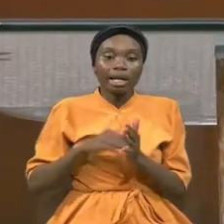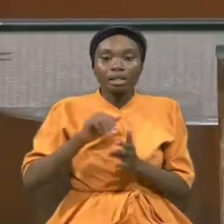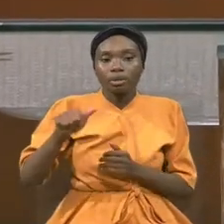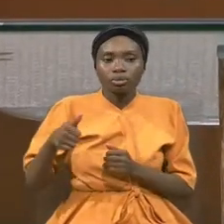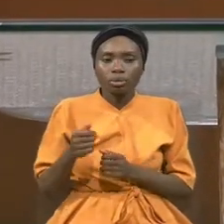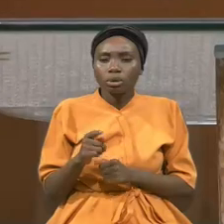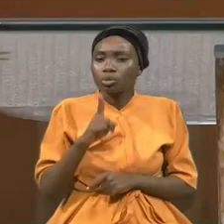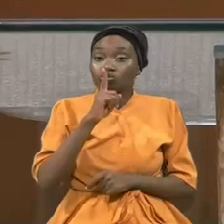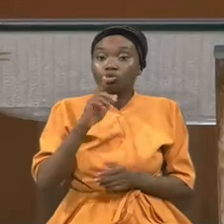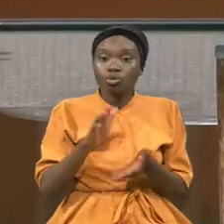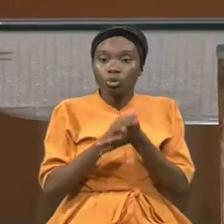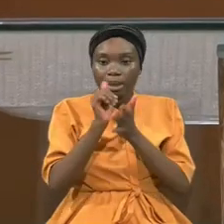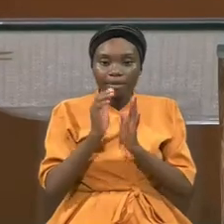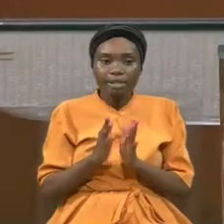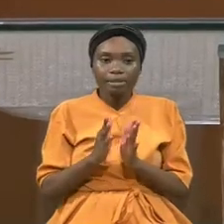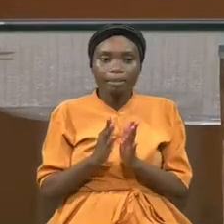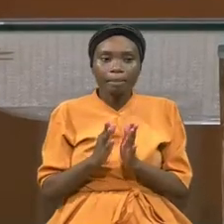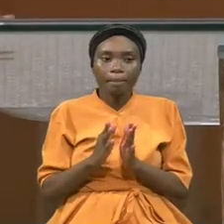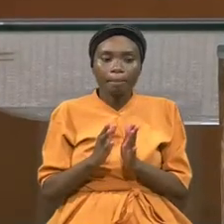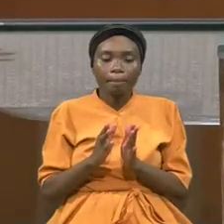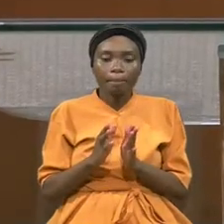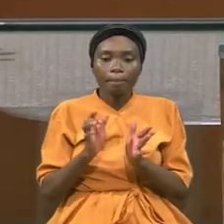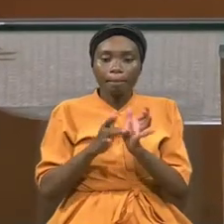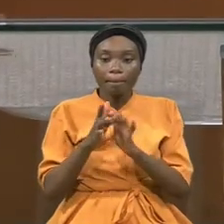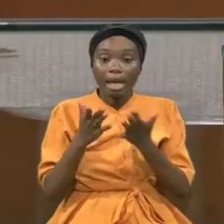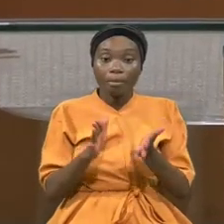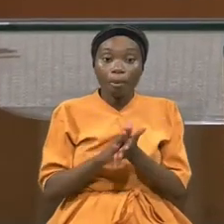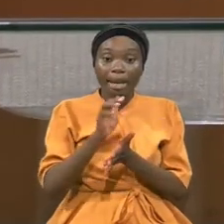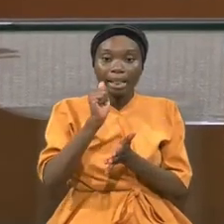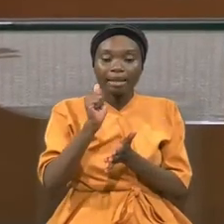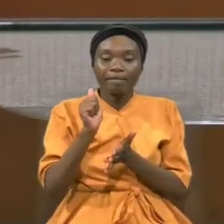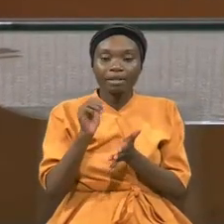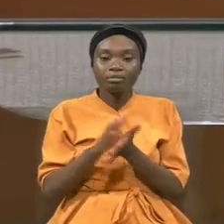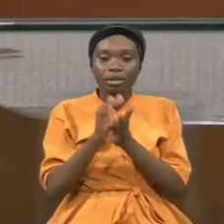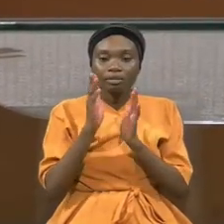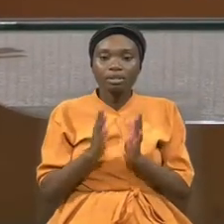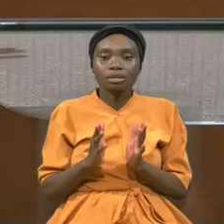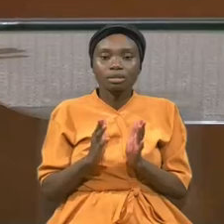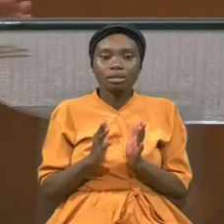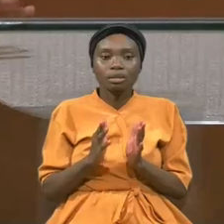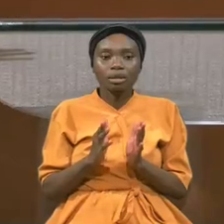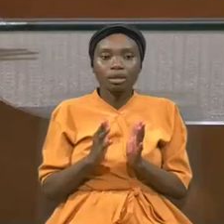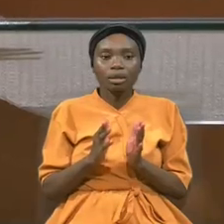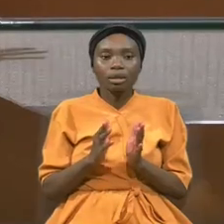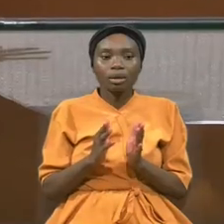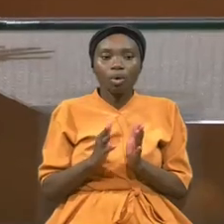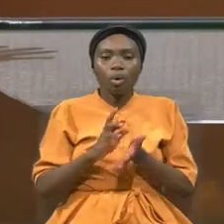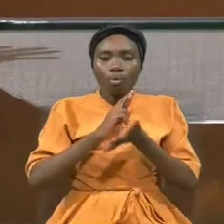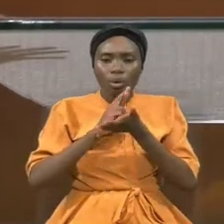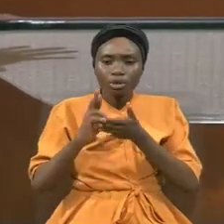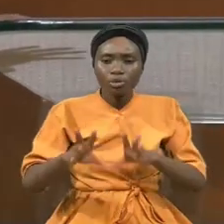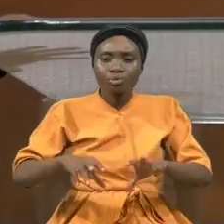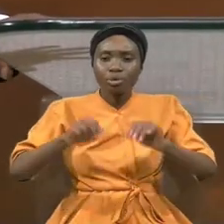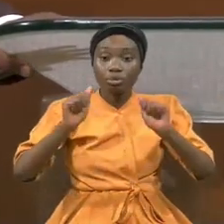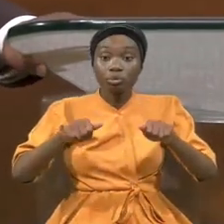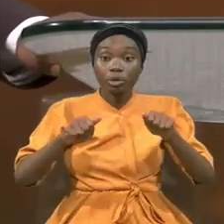Les vrais croyants, les croyants qui croient à la Bible, les croyants justes, les